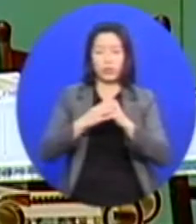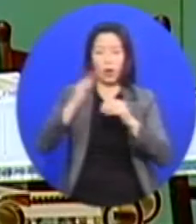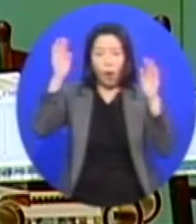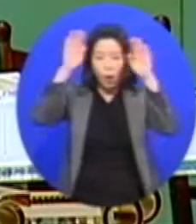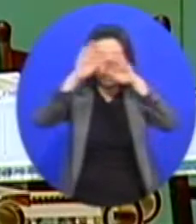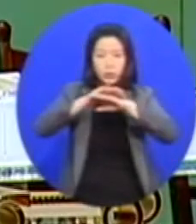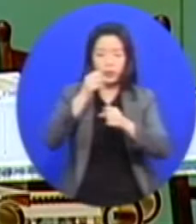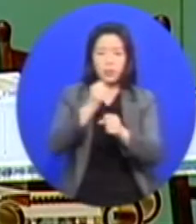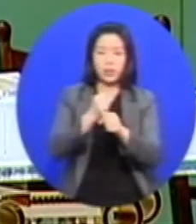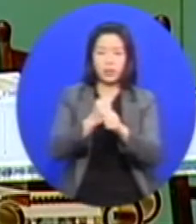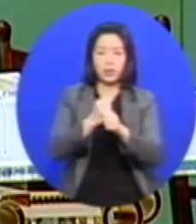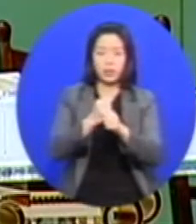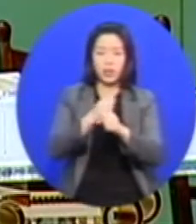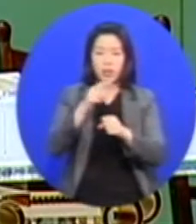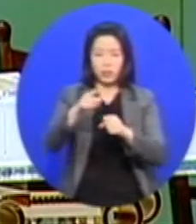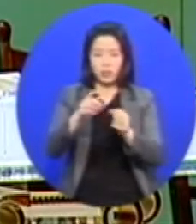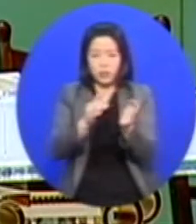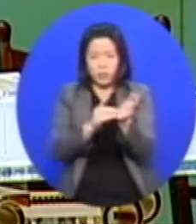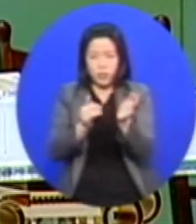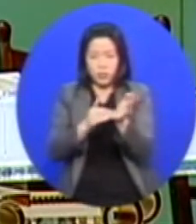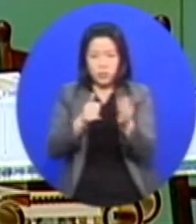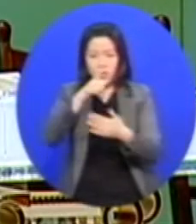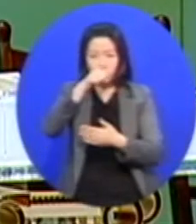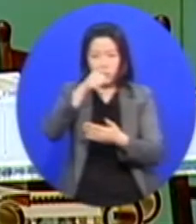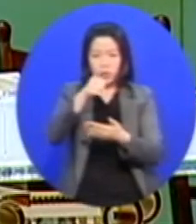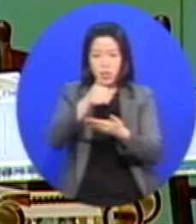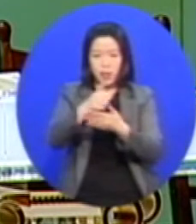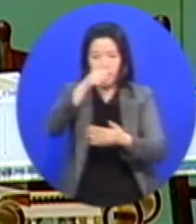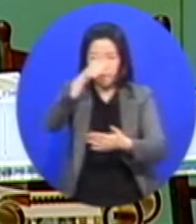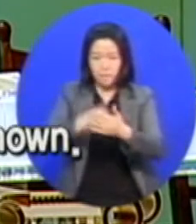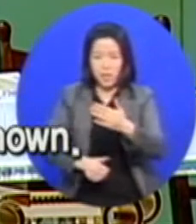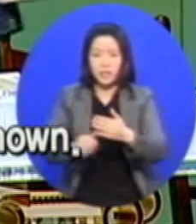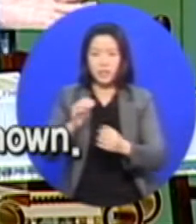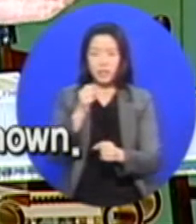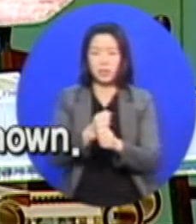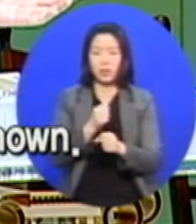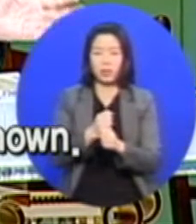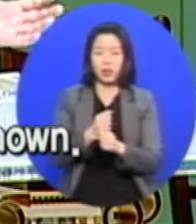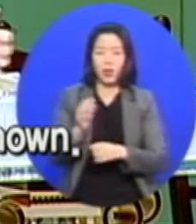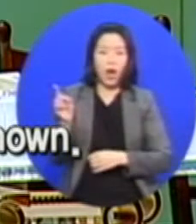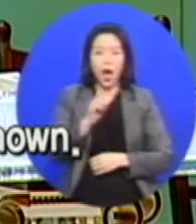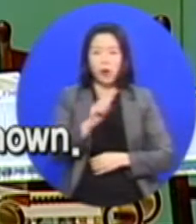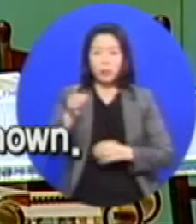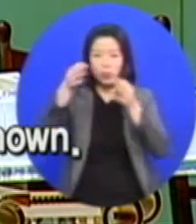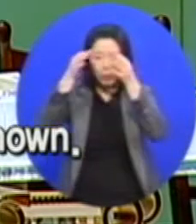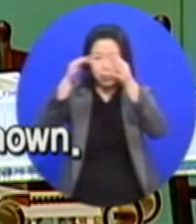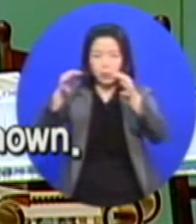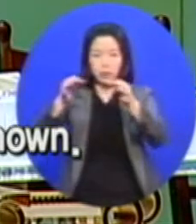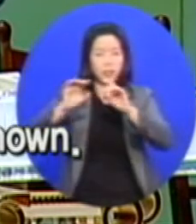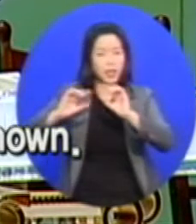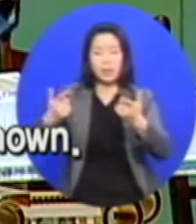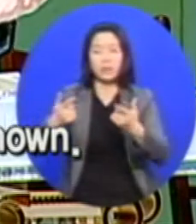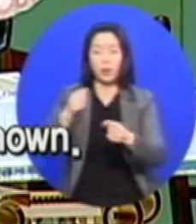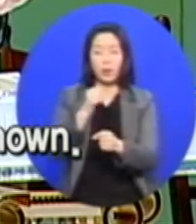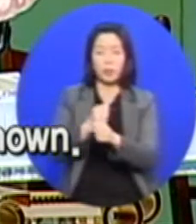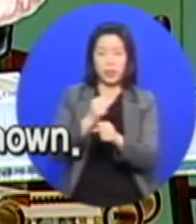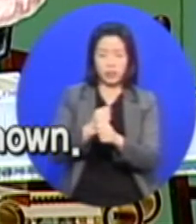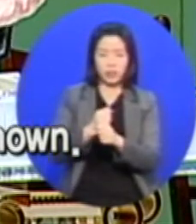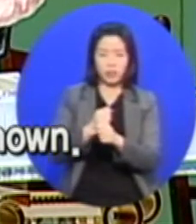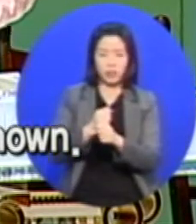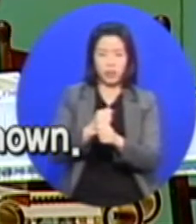만들면서 하는 일이 엄밀한 죄에 빠지게 만드는 겁니다 아무도 안 본다고 생각하게 만드는 거예요 아무도 안